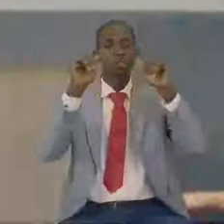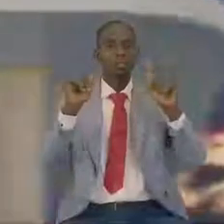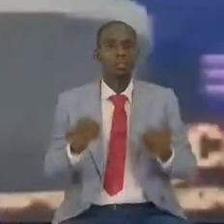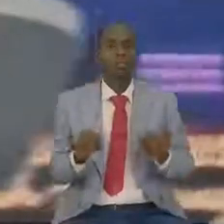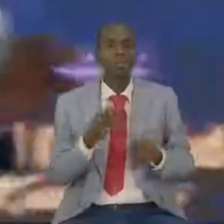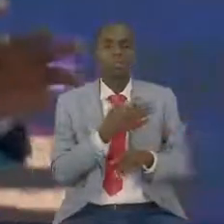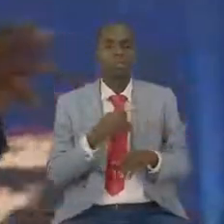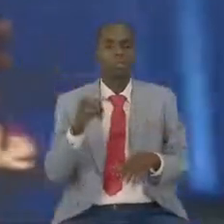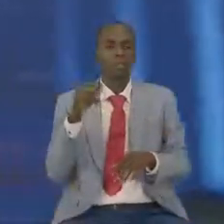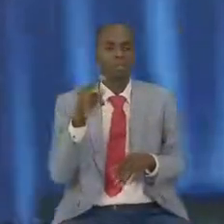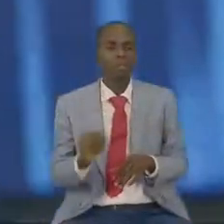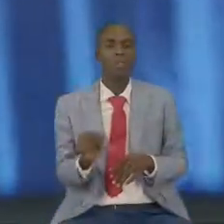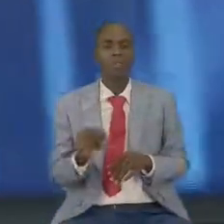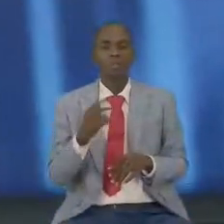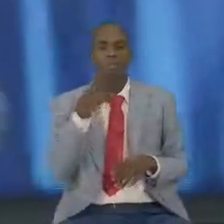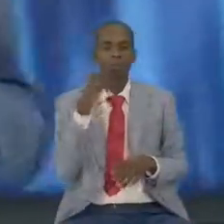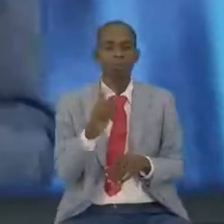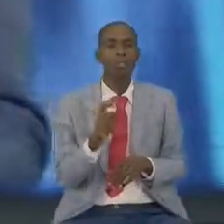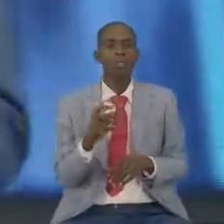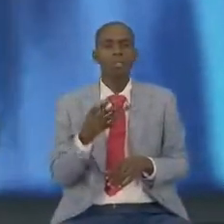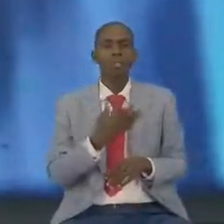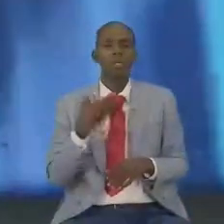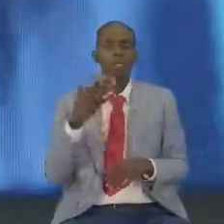là qu'il le mit à l'épreuve.